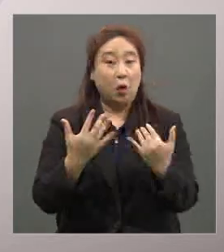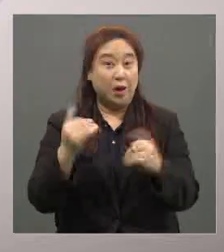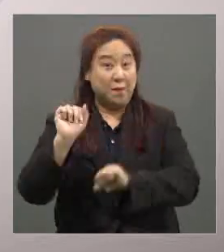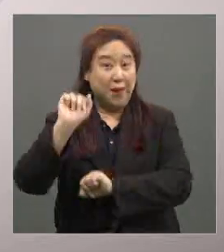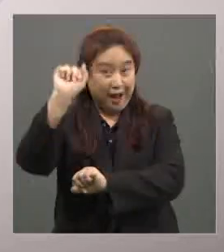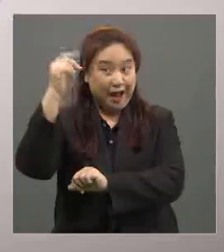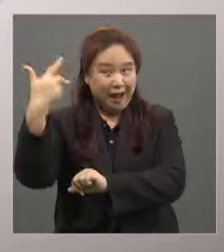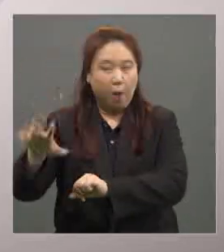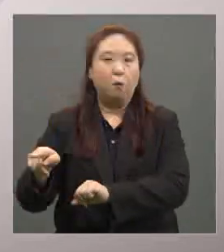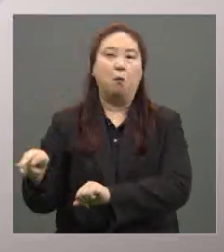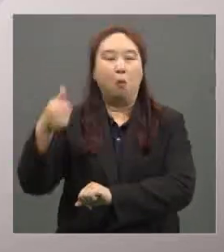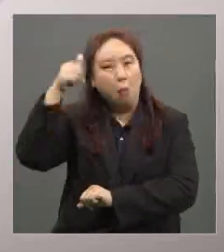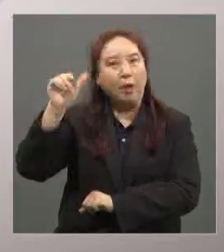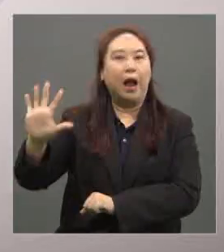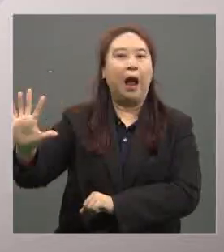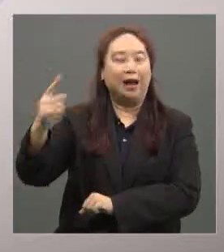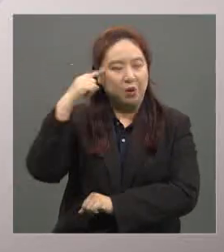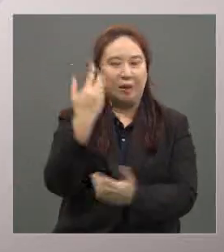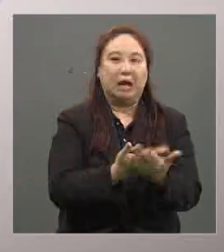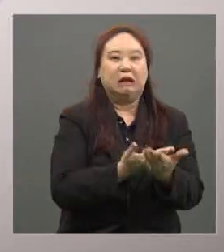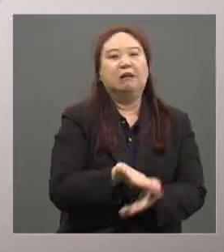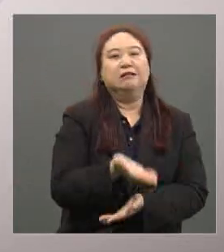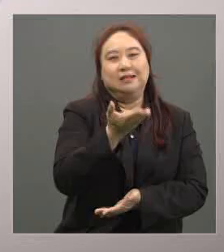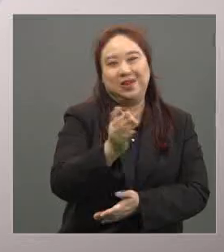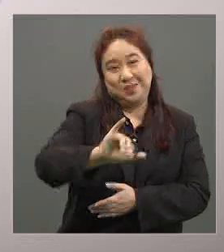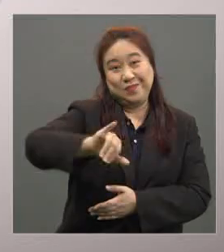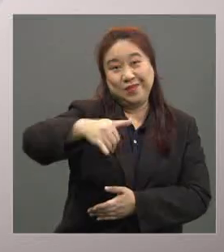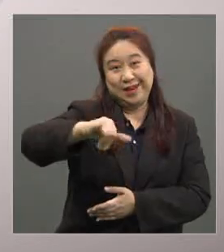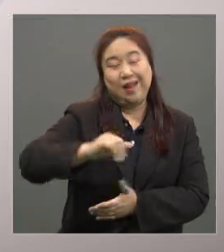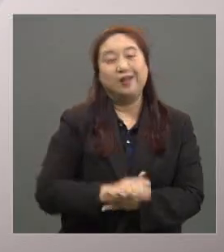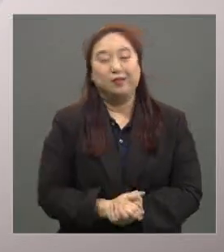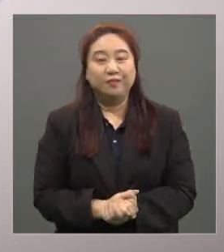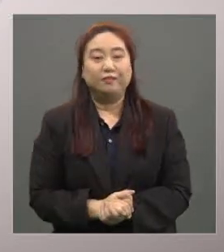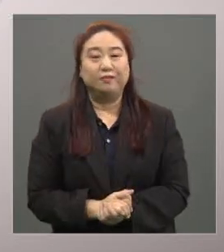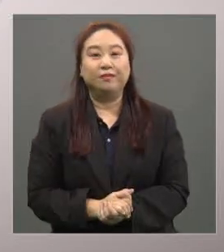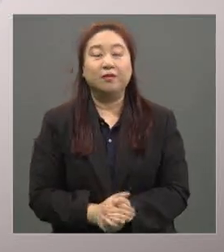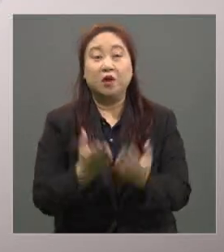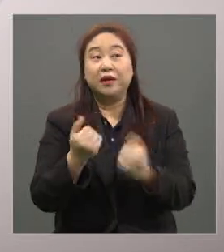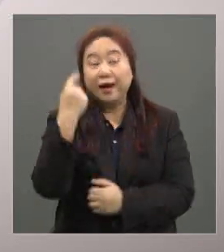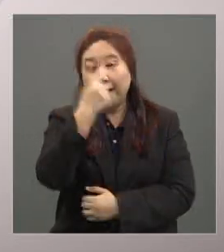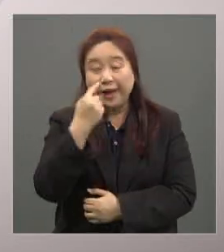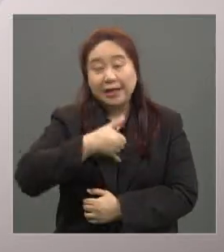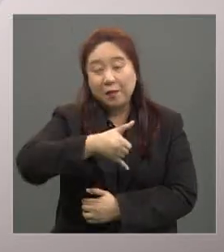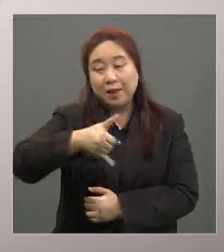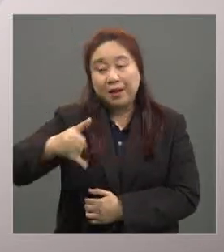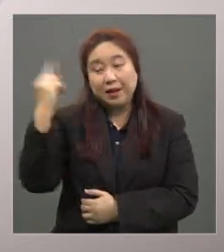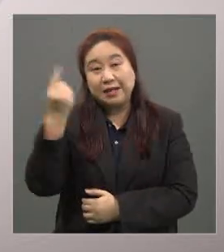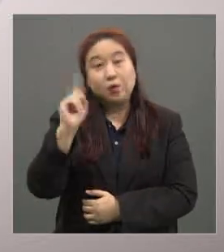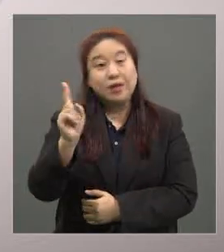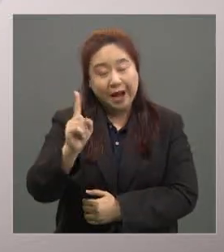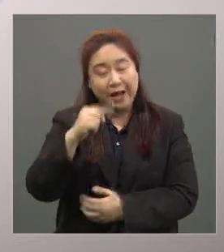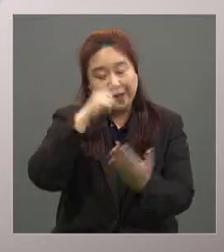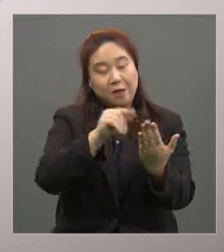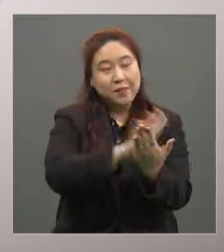ราคามันจะเป็นไปรอก่อนล่วงหน้าหรือเปล่าอ้าลองเช็คดูนะอย่างที่เชอรี่บอกว่าใครจะเดินทางไปไหนในประเทศต่าง